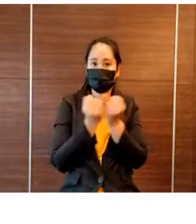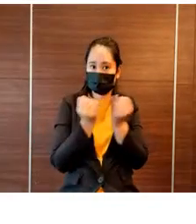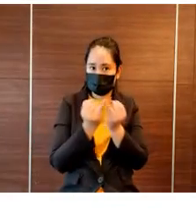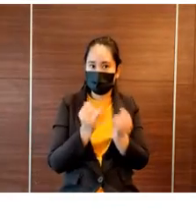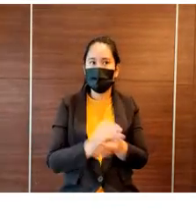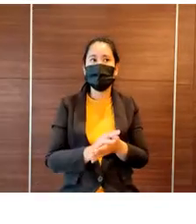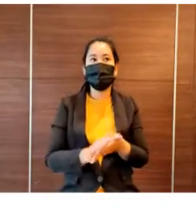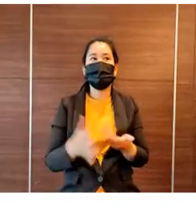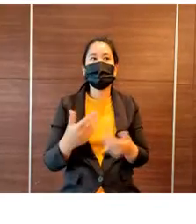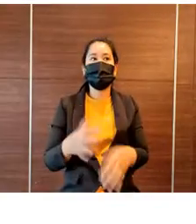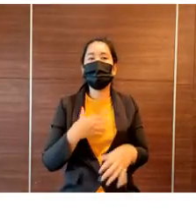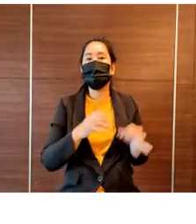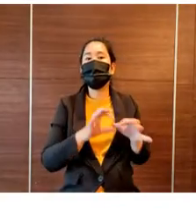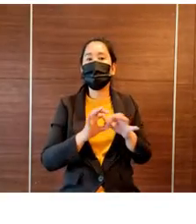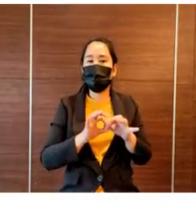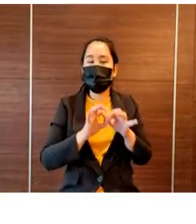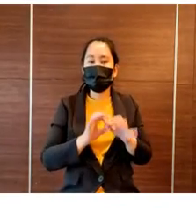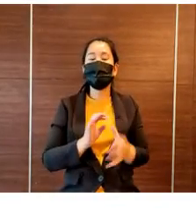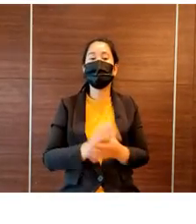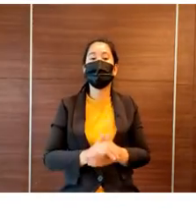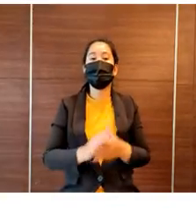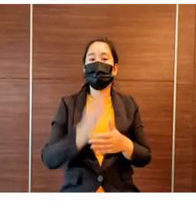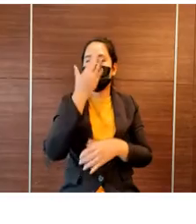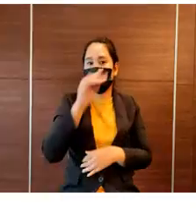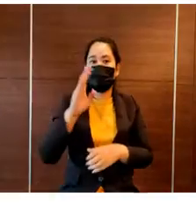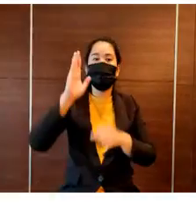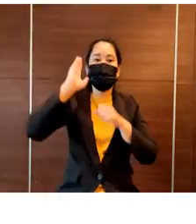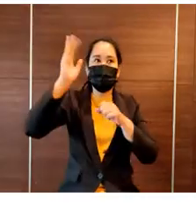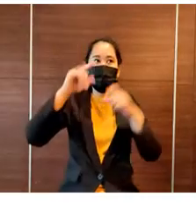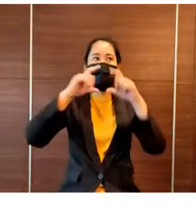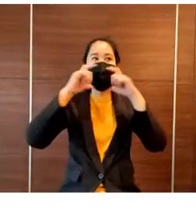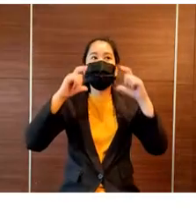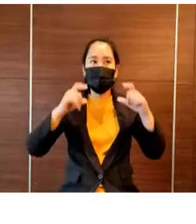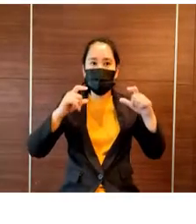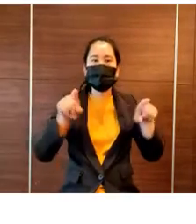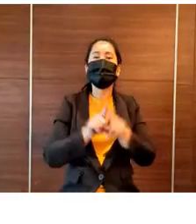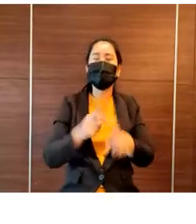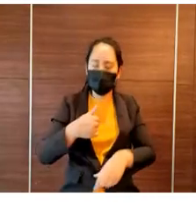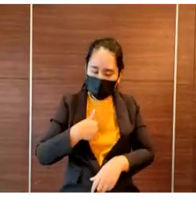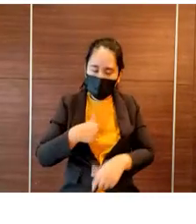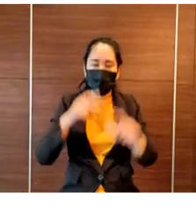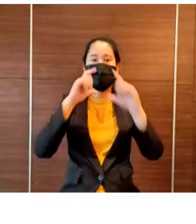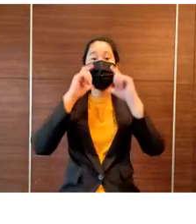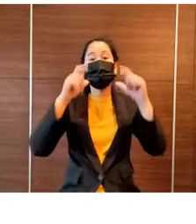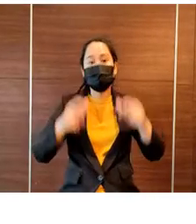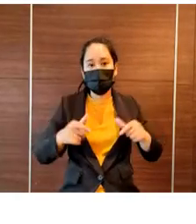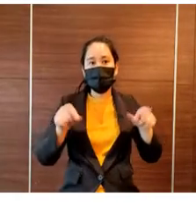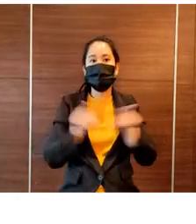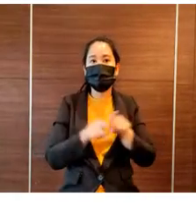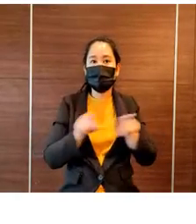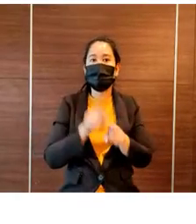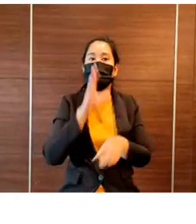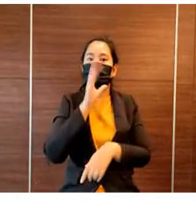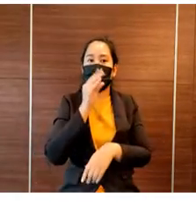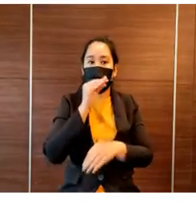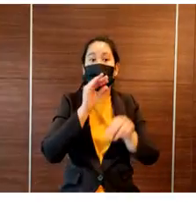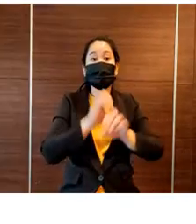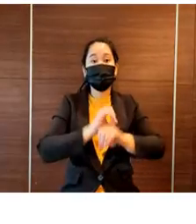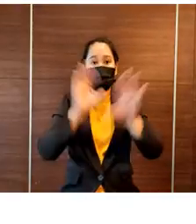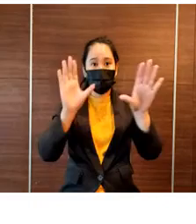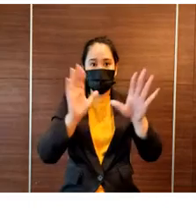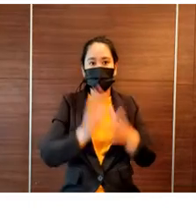อย่าจะมีเหลือกับผมนะครับเนื่องจากพิธีกรเขาก็ถอดแมสผมก็ขออนุญาตถอดแมสจะได้พูดจาชัดๆขึ้